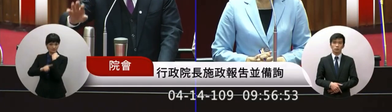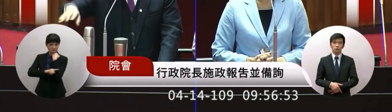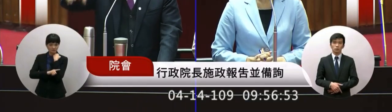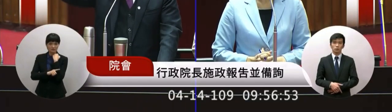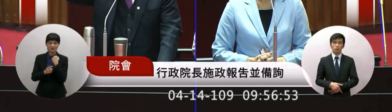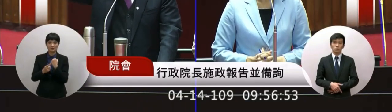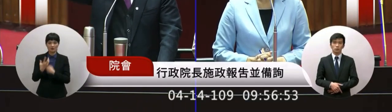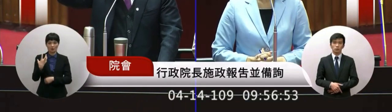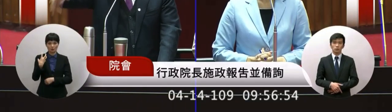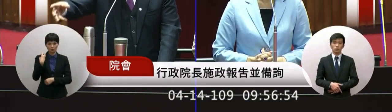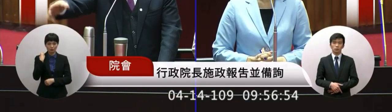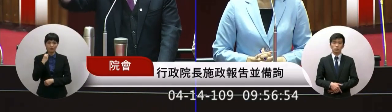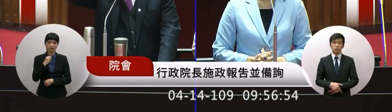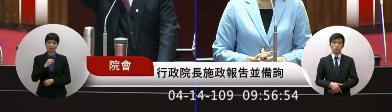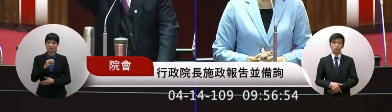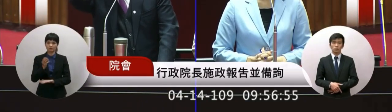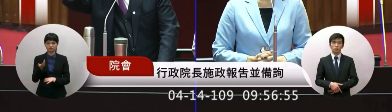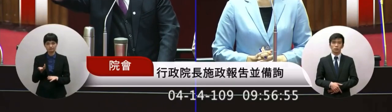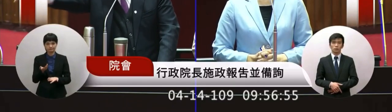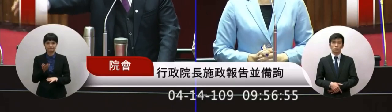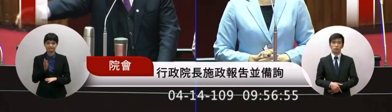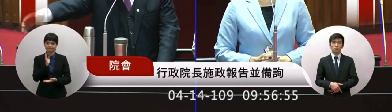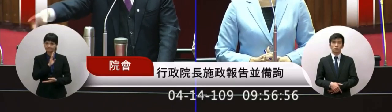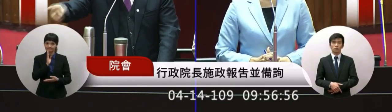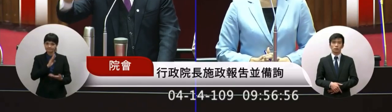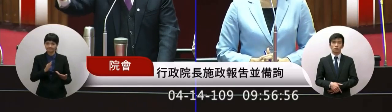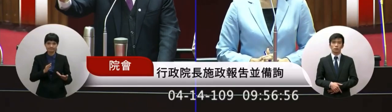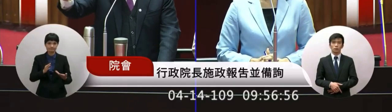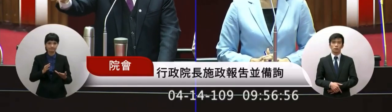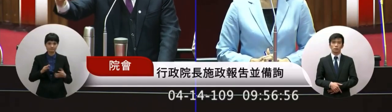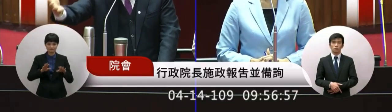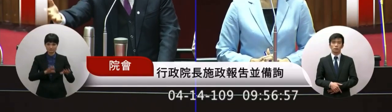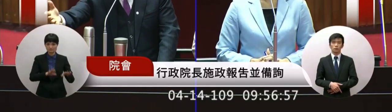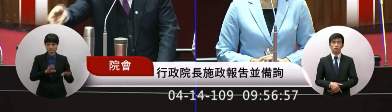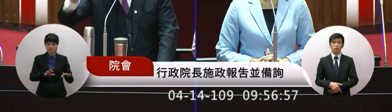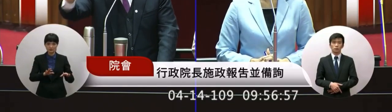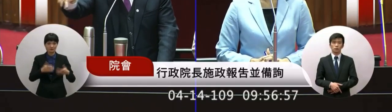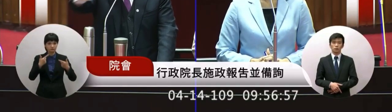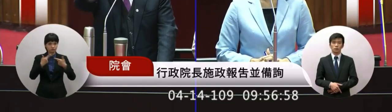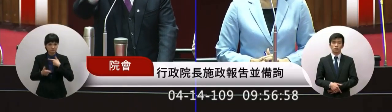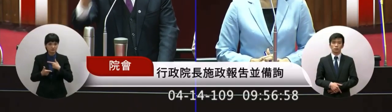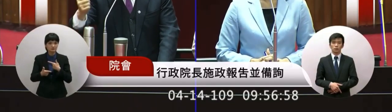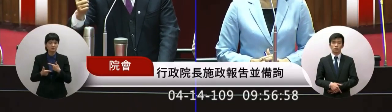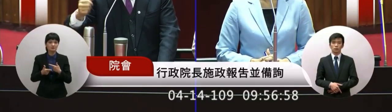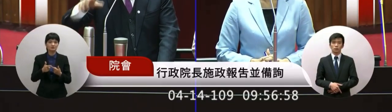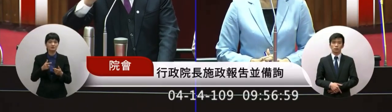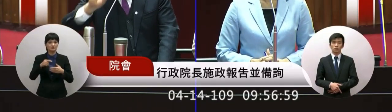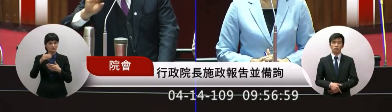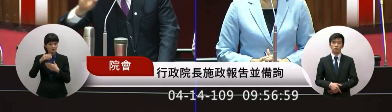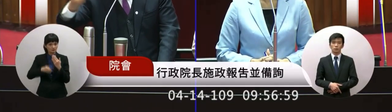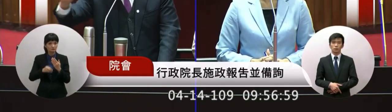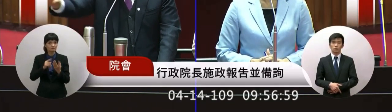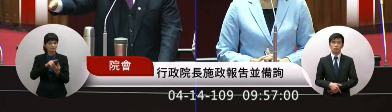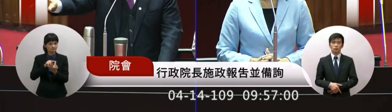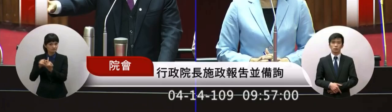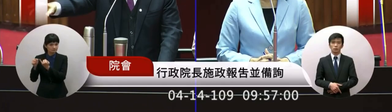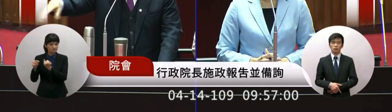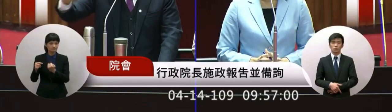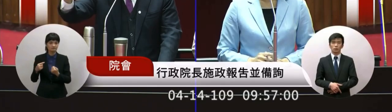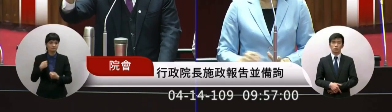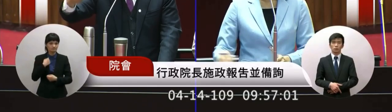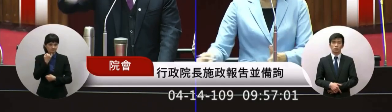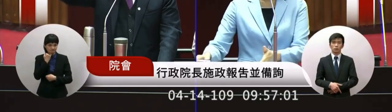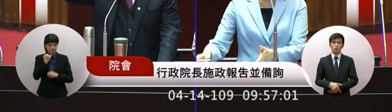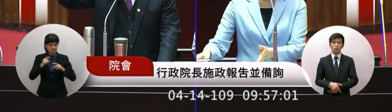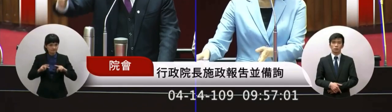息了。然而一个规定要所有行业，这个太死了，各个行业不同，应该比较弹